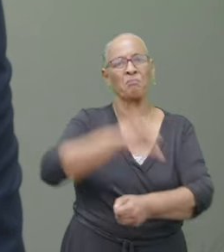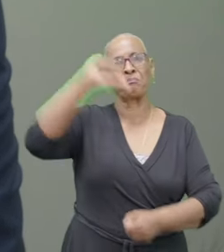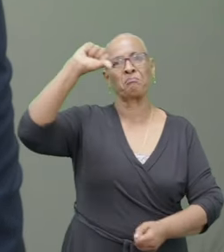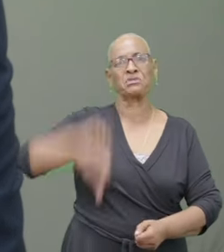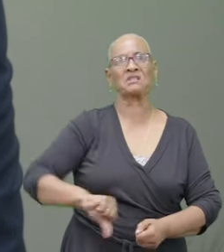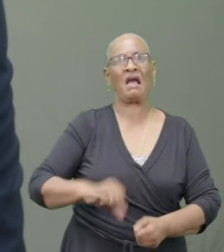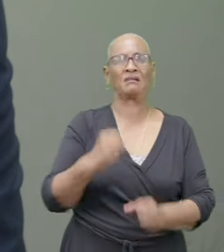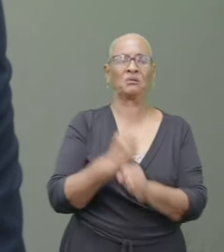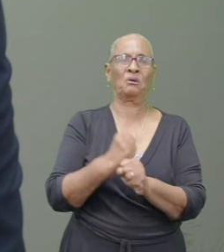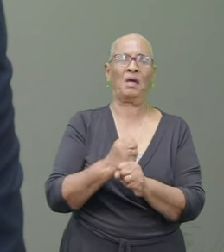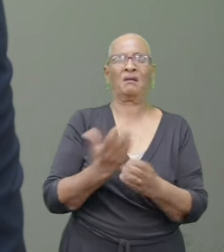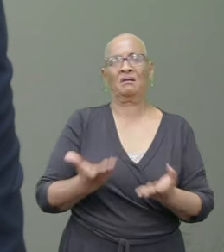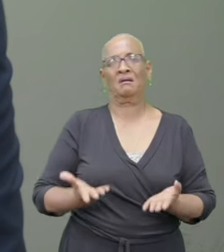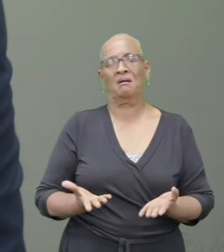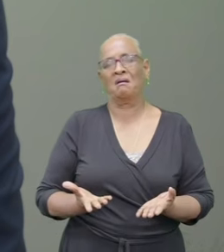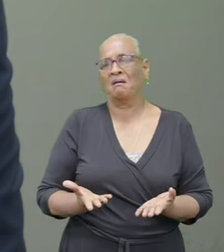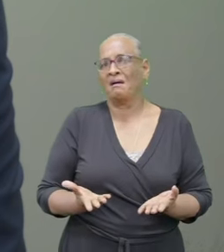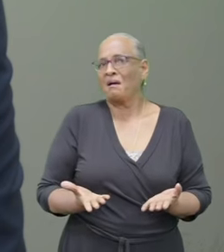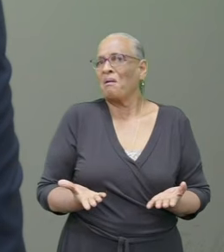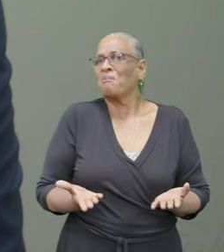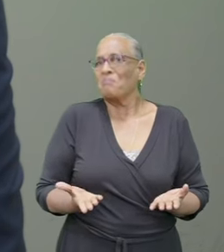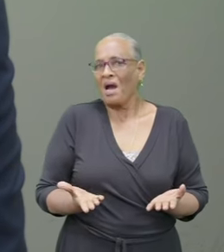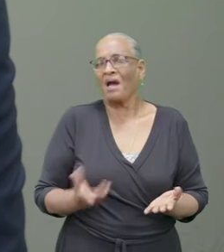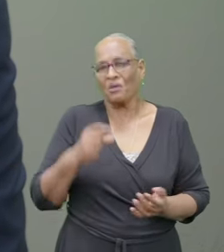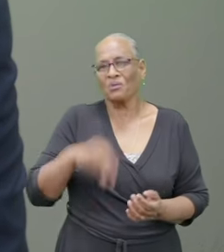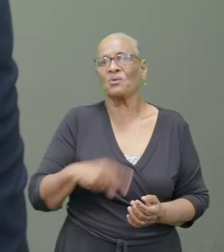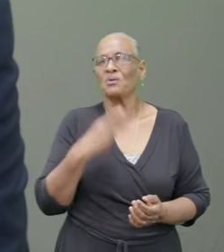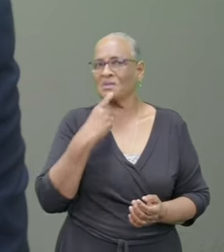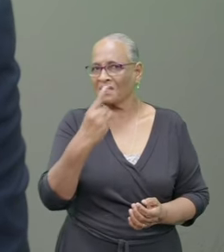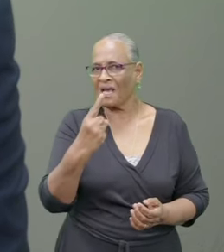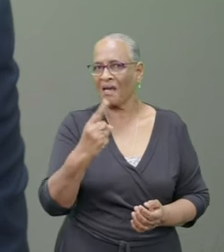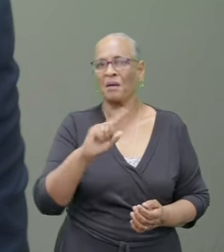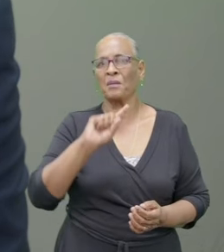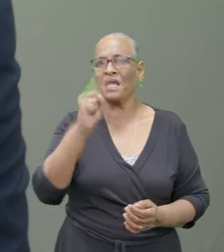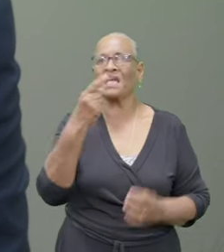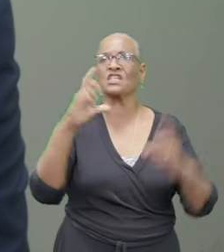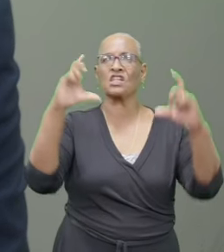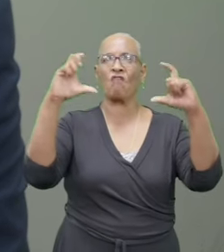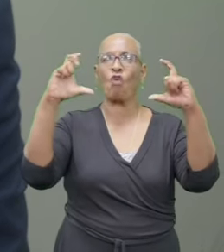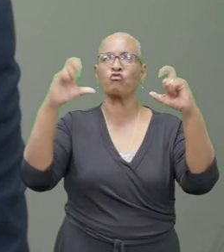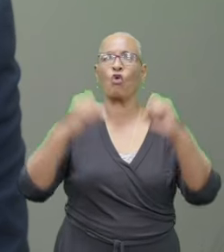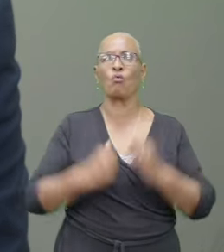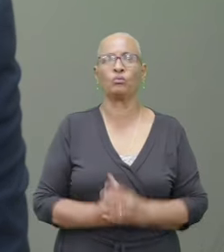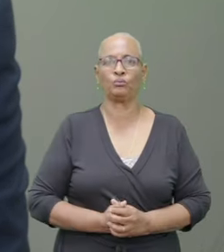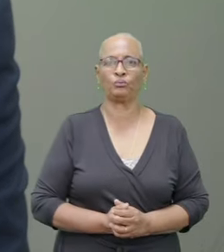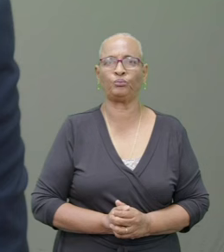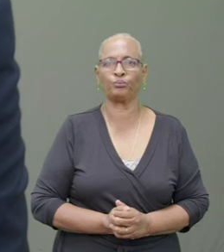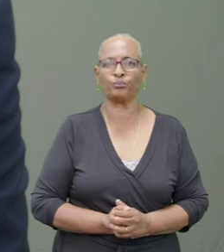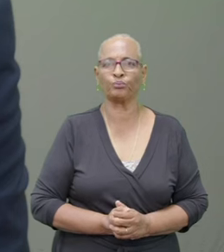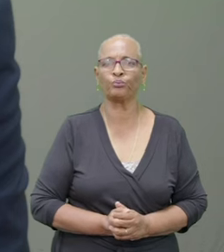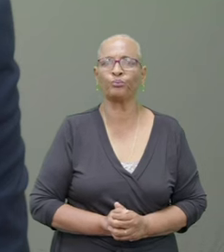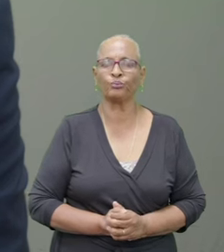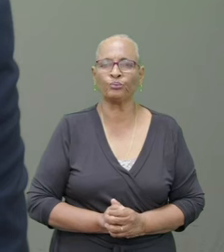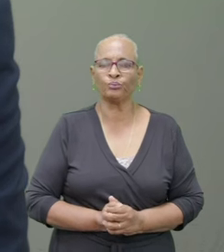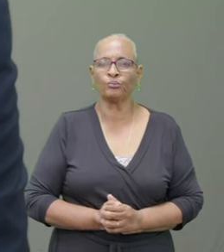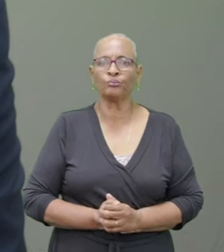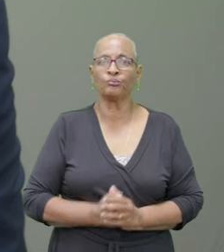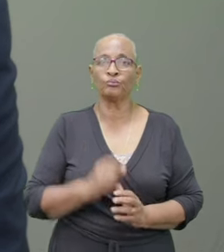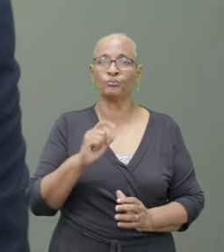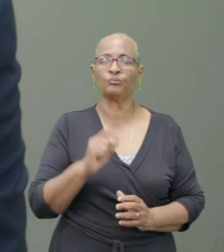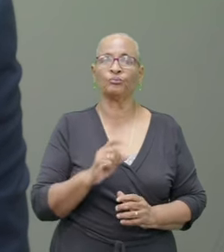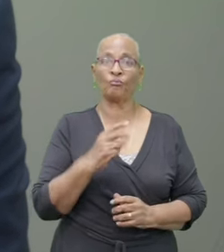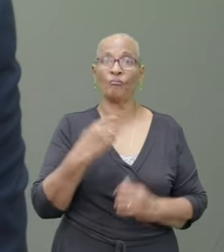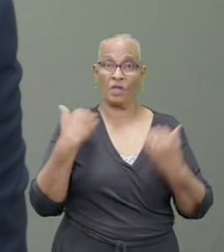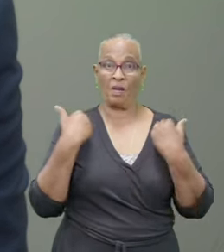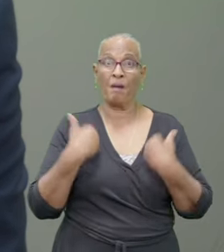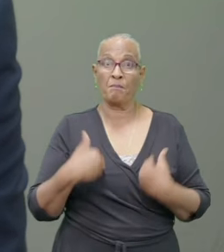om even gelijk van start te gaan met de eerste slide. Ik weet niet of dat ook voor de kijkers